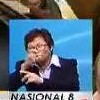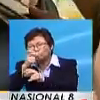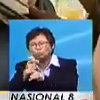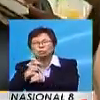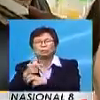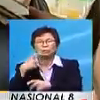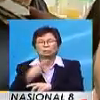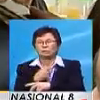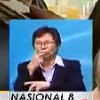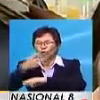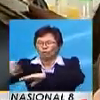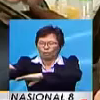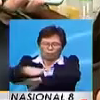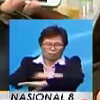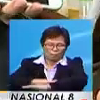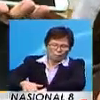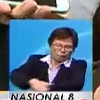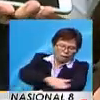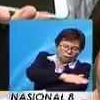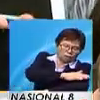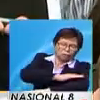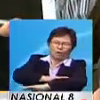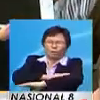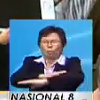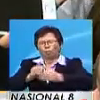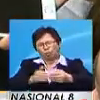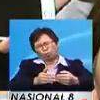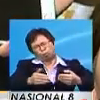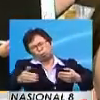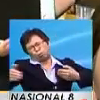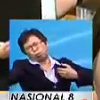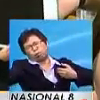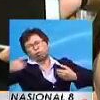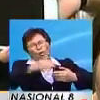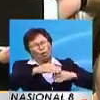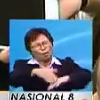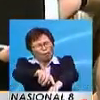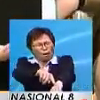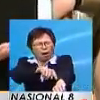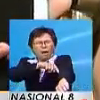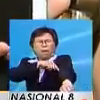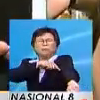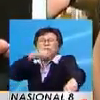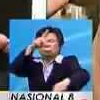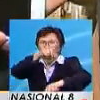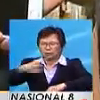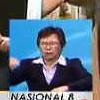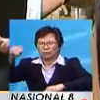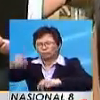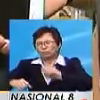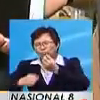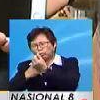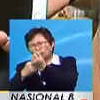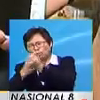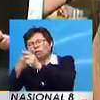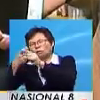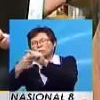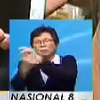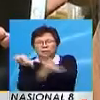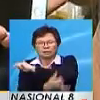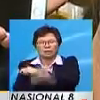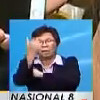pantai juga panjang pantai yang besar ker memerlukan sokongan yang banyak daripada negara